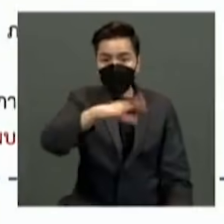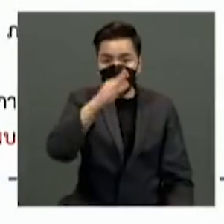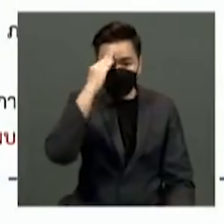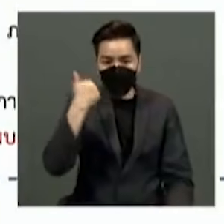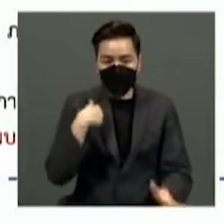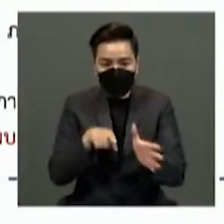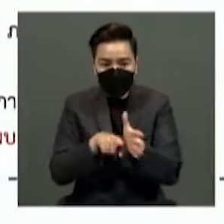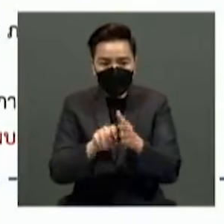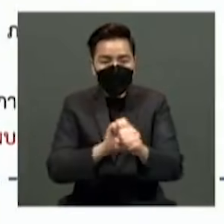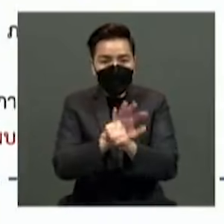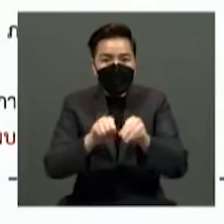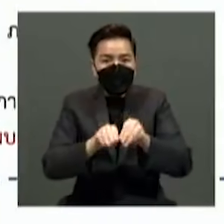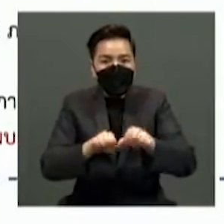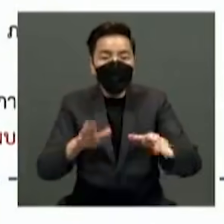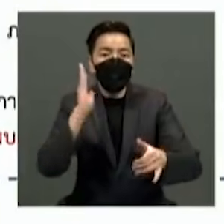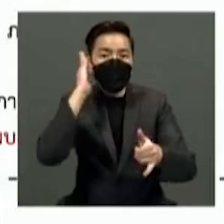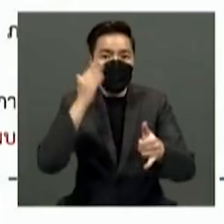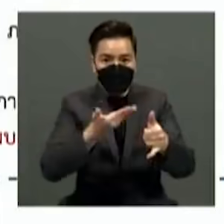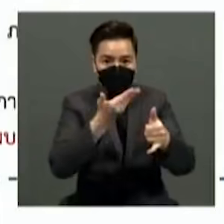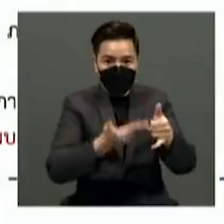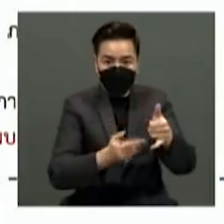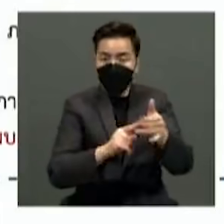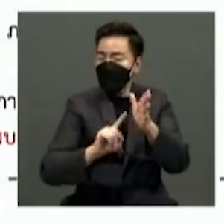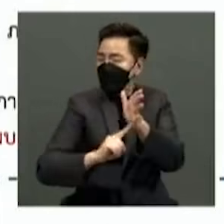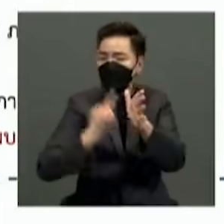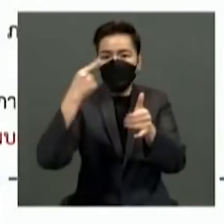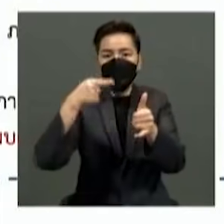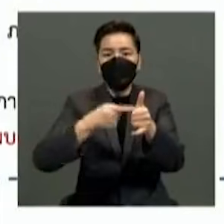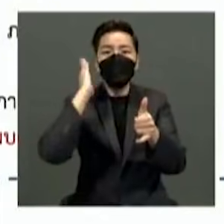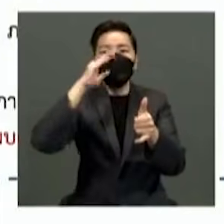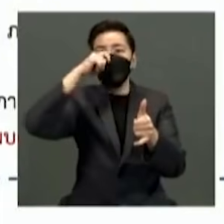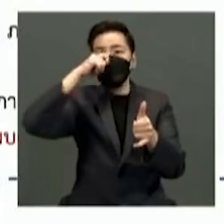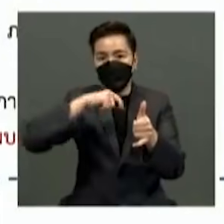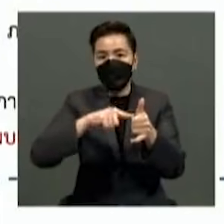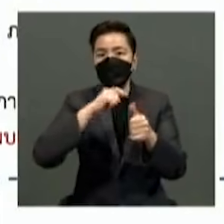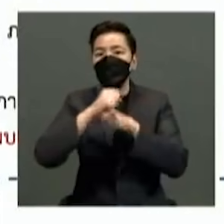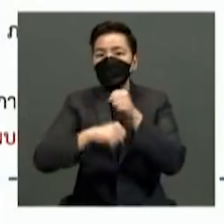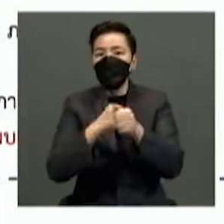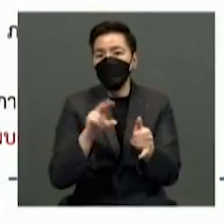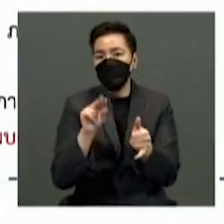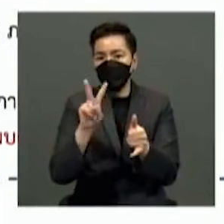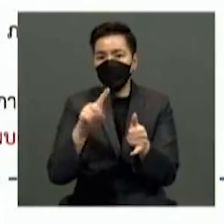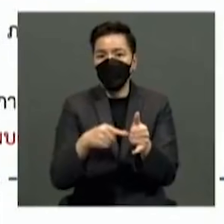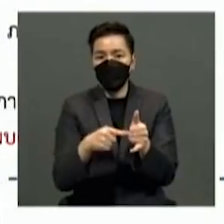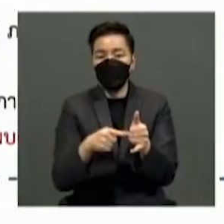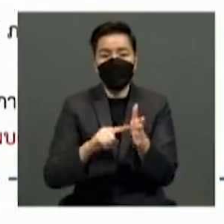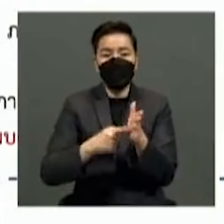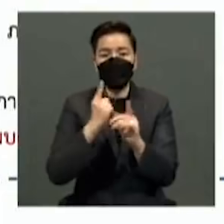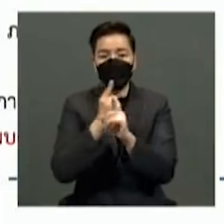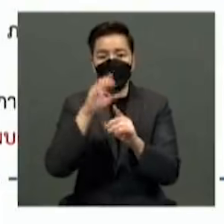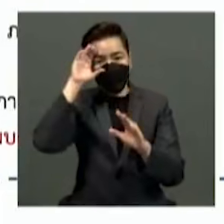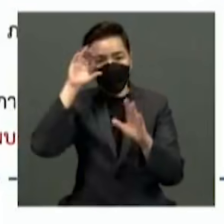การระบาดในผู้ชายที่เป็นเคสเริ่มต้นนะครับเป็นผู้ชายไทยอายุ32ปีในไทม์ไลน์ต่างรูปที่ปรากฏนะ